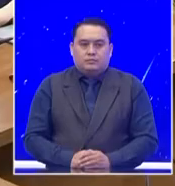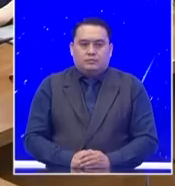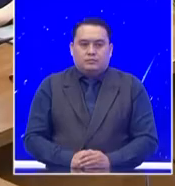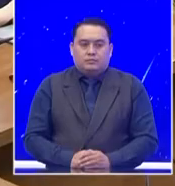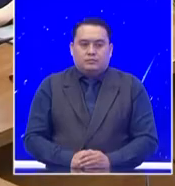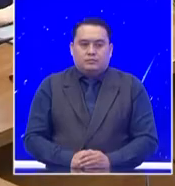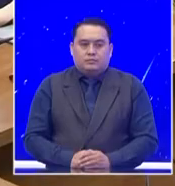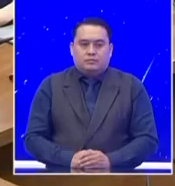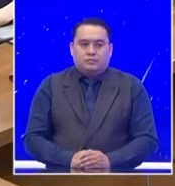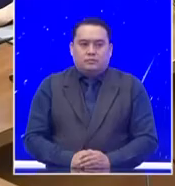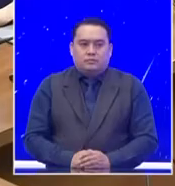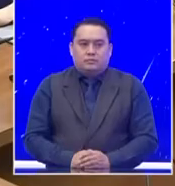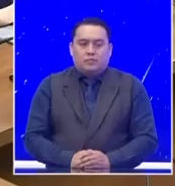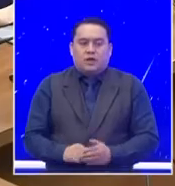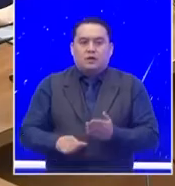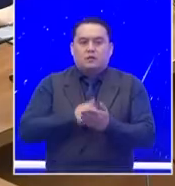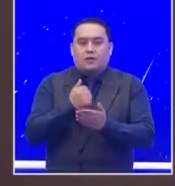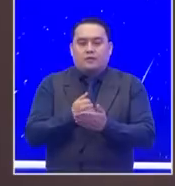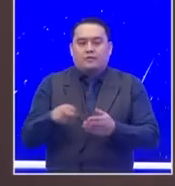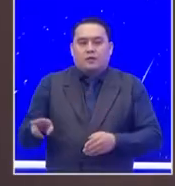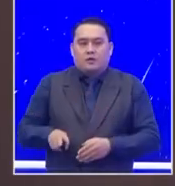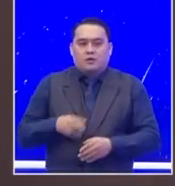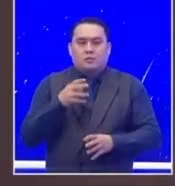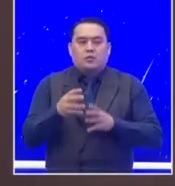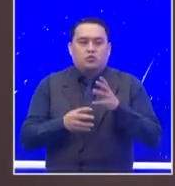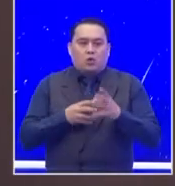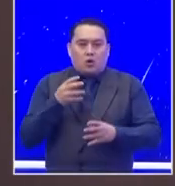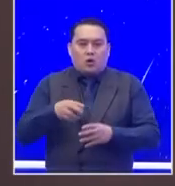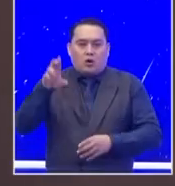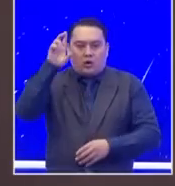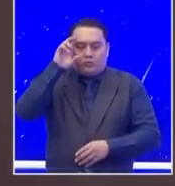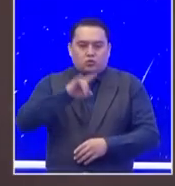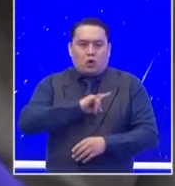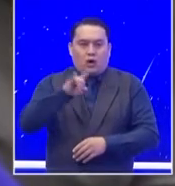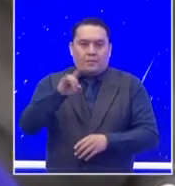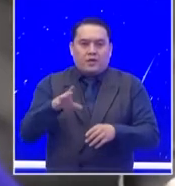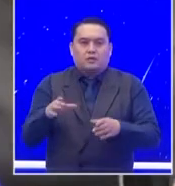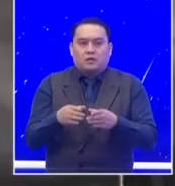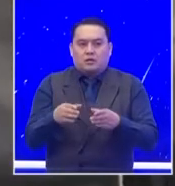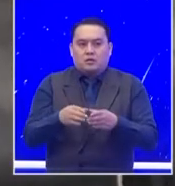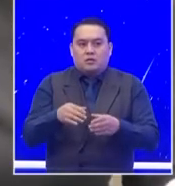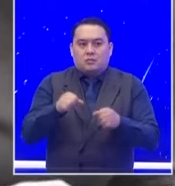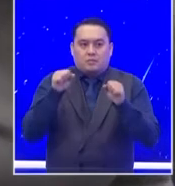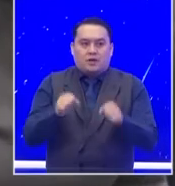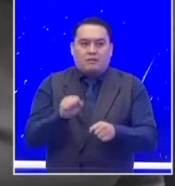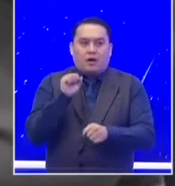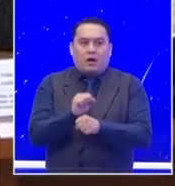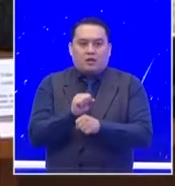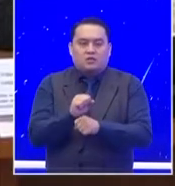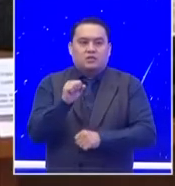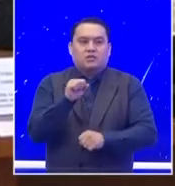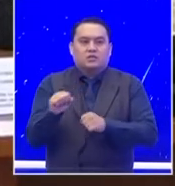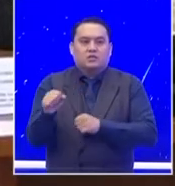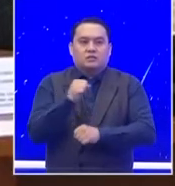По словам Виктора Сороченко, генерального директора Межгосударственного авиационного комитета, экипаж самолета не имел права останавливать движение